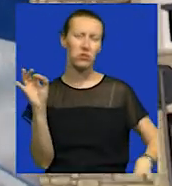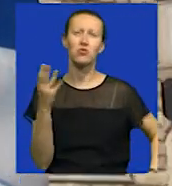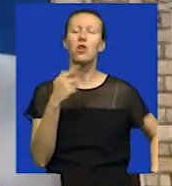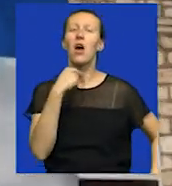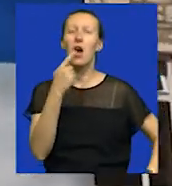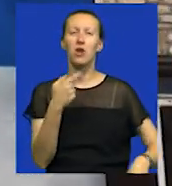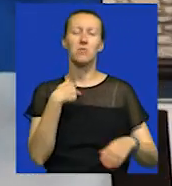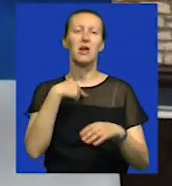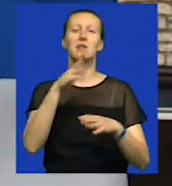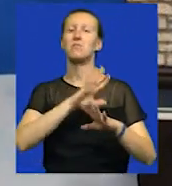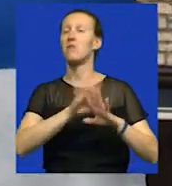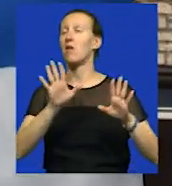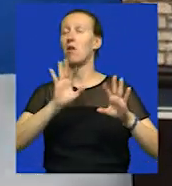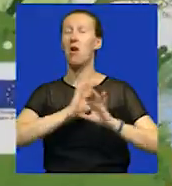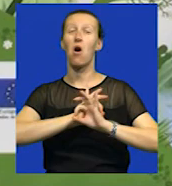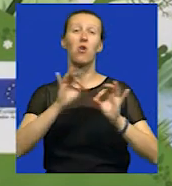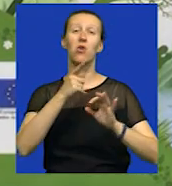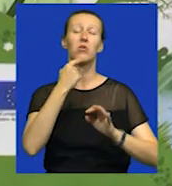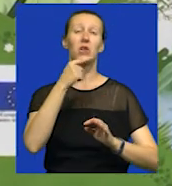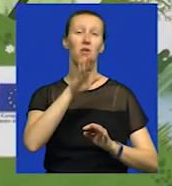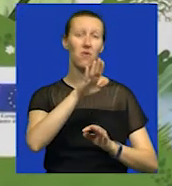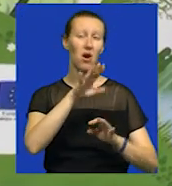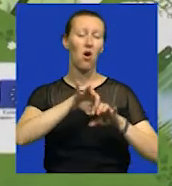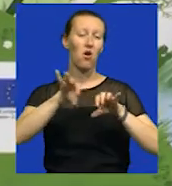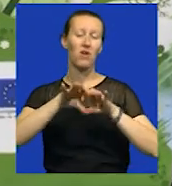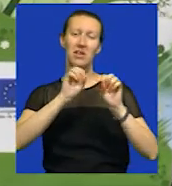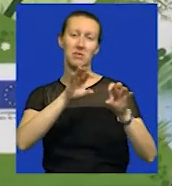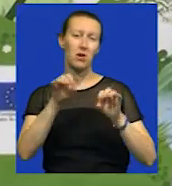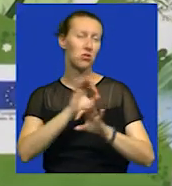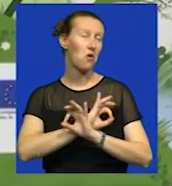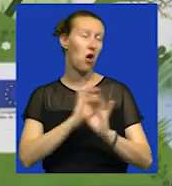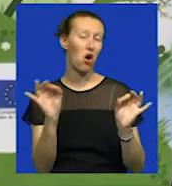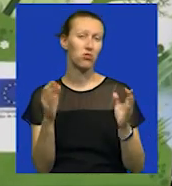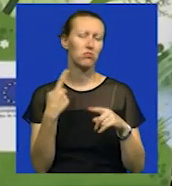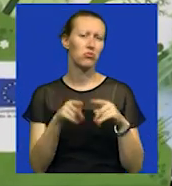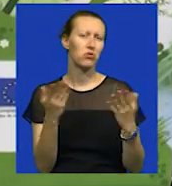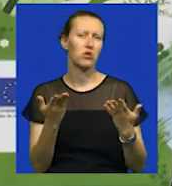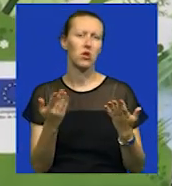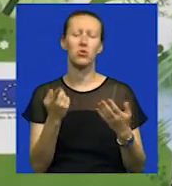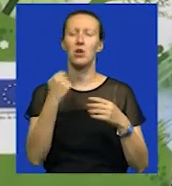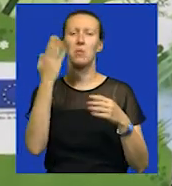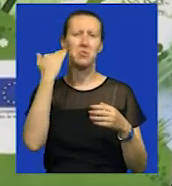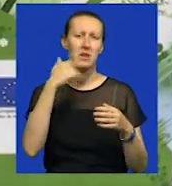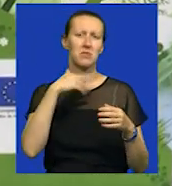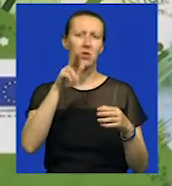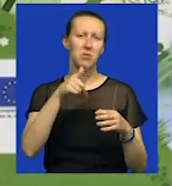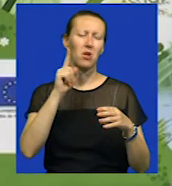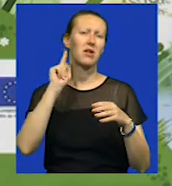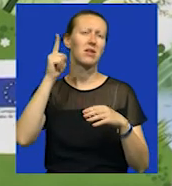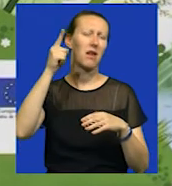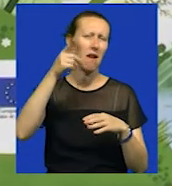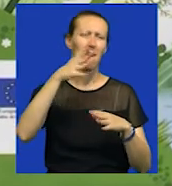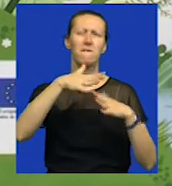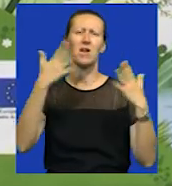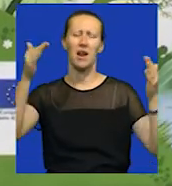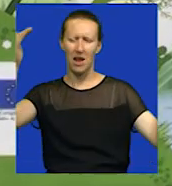da rečem. Ja sam se preporodila otkad oni ovako odvajaju otpad. Zašto? Da, zato jer prije smo imali daleko